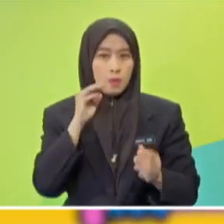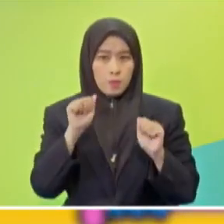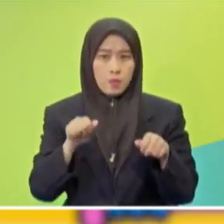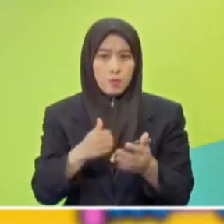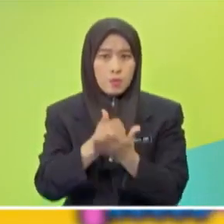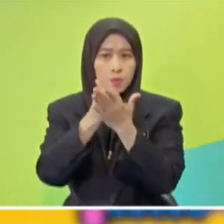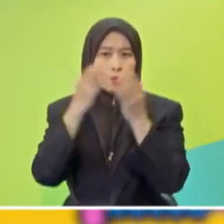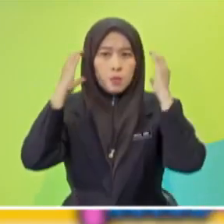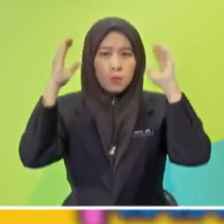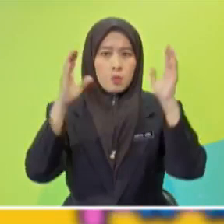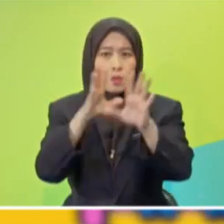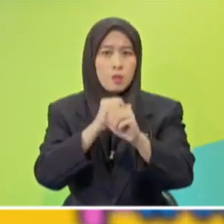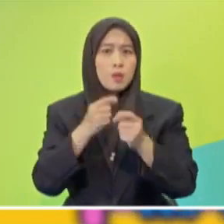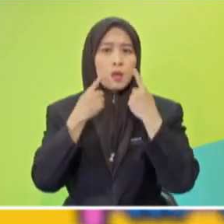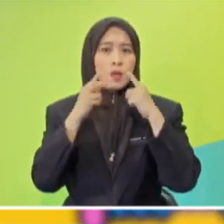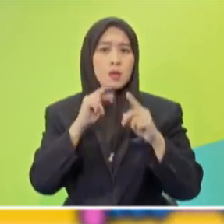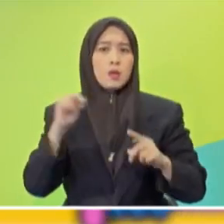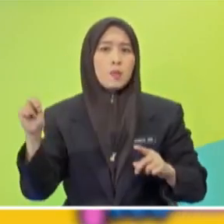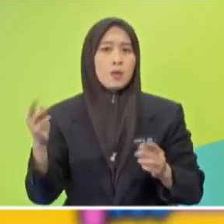cekgu untuk dapatkan jawaban